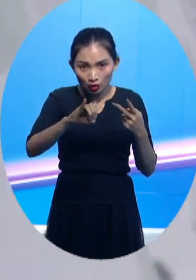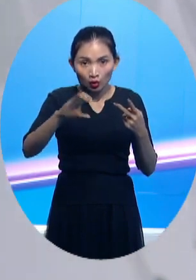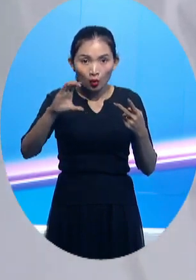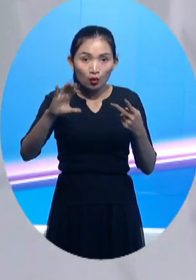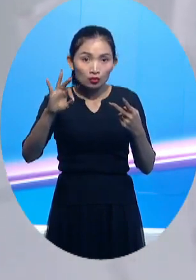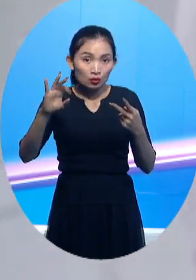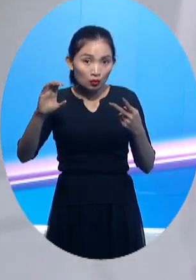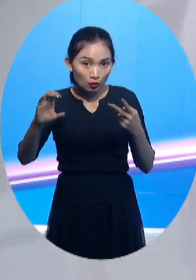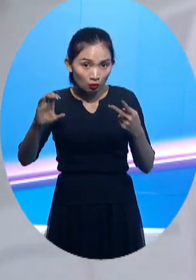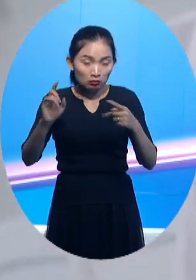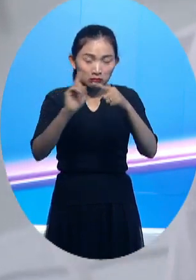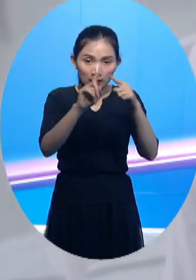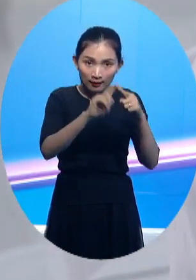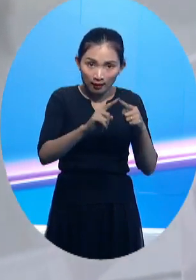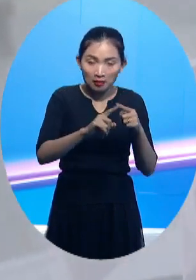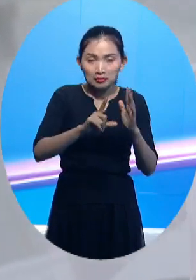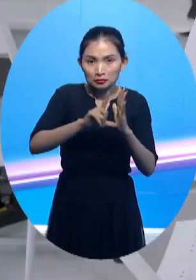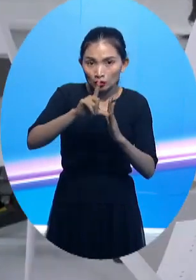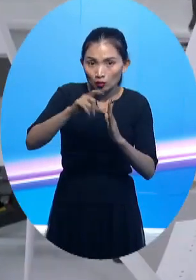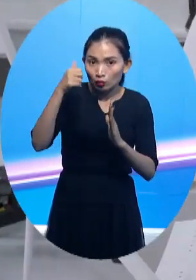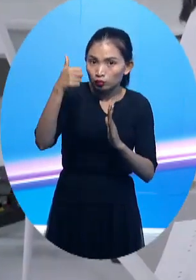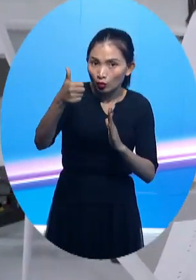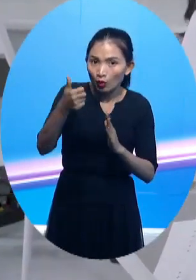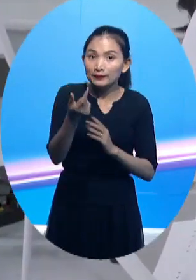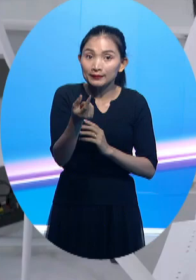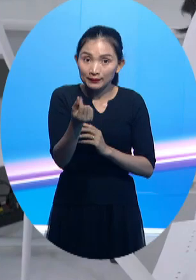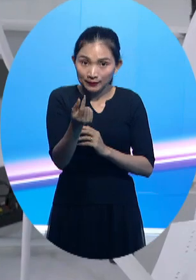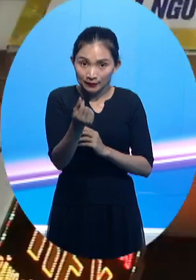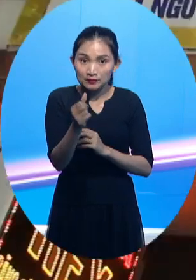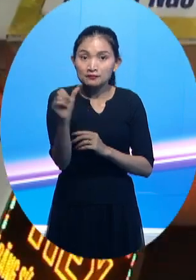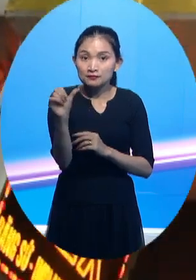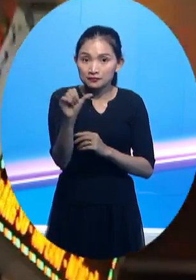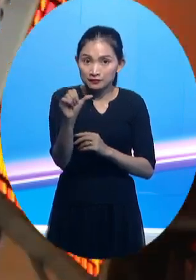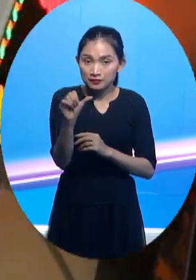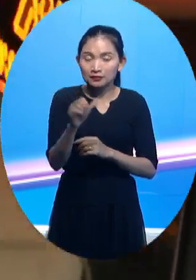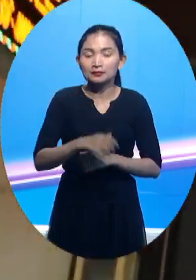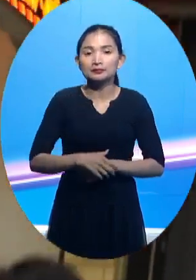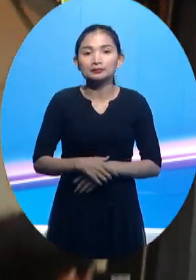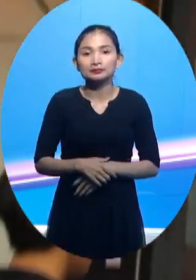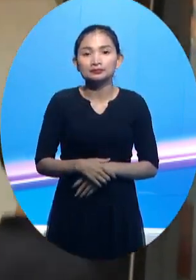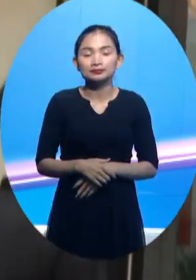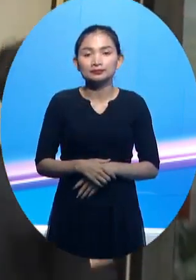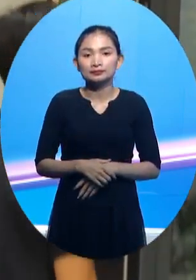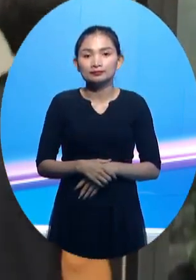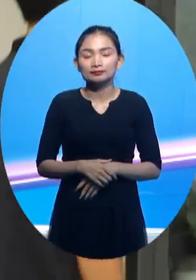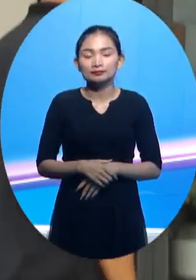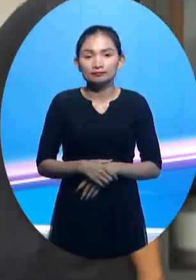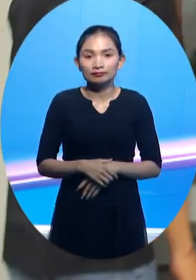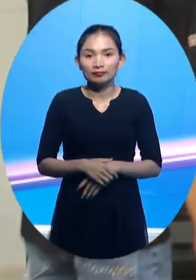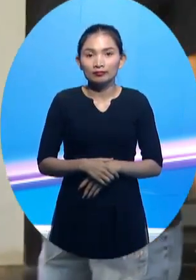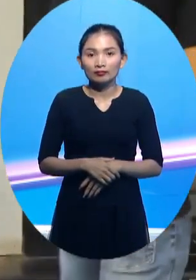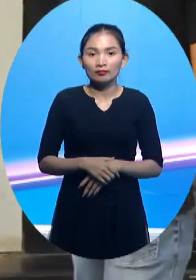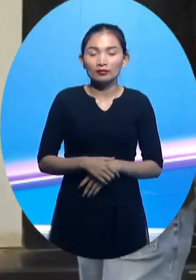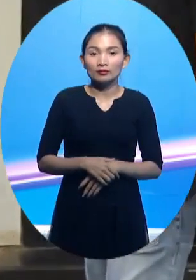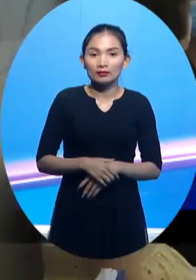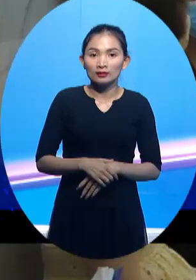lượng phục vụ cao giá cả hợp lý và nhiều gói khám bệnh ưu đãi trước nhu cầu ngày càng cao về chăm sóc sức